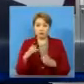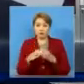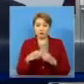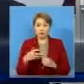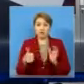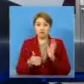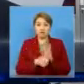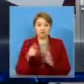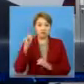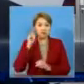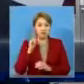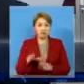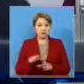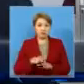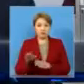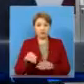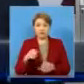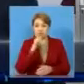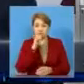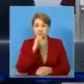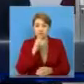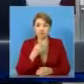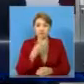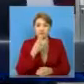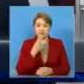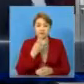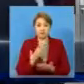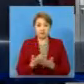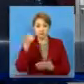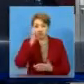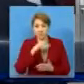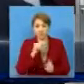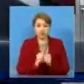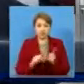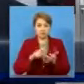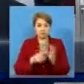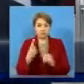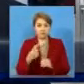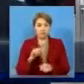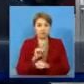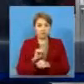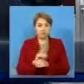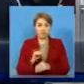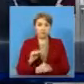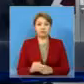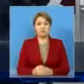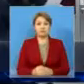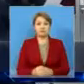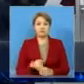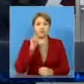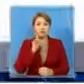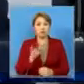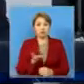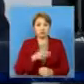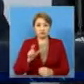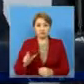мобильных телефонов одновременно, которые можно заряжать. Но в ближайшее, думаю, до конца этого года мы в каждом зале по одному установим еще дополнительно для удобства наших